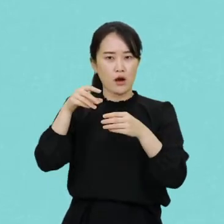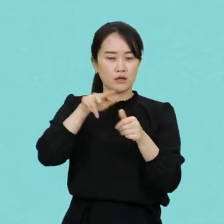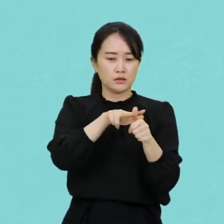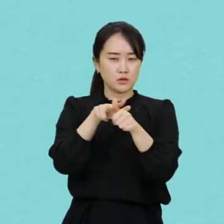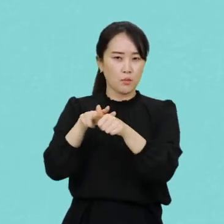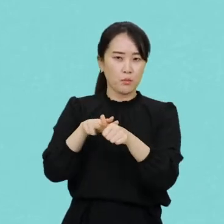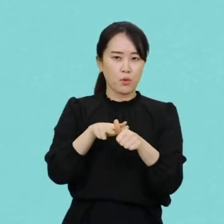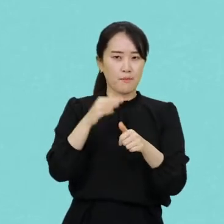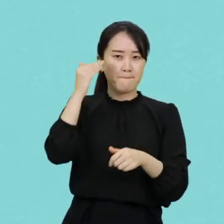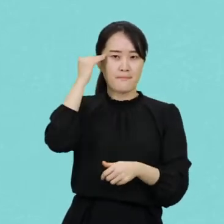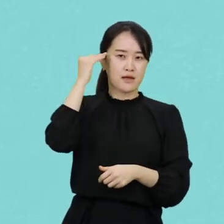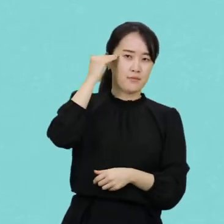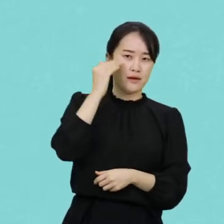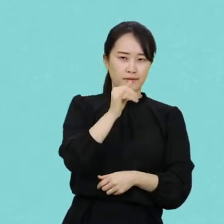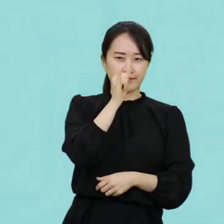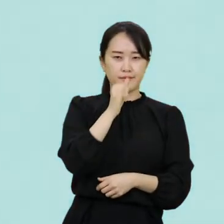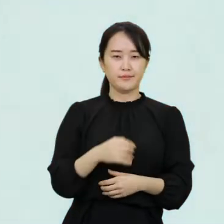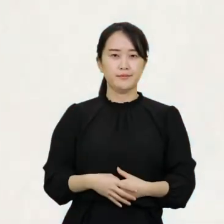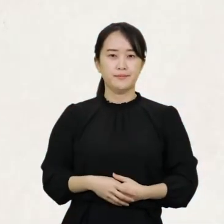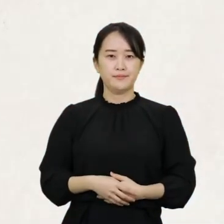개인정보를 침해한다는 우려도 있어요.